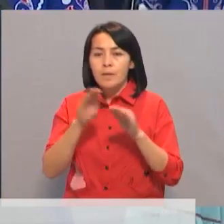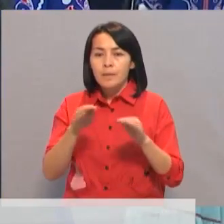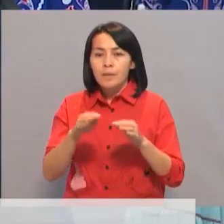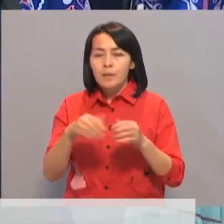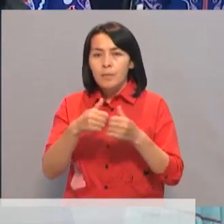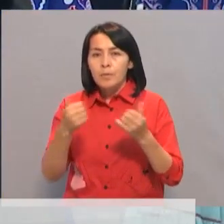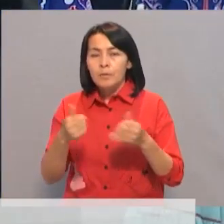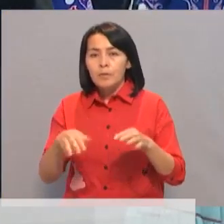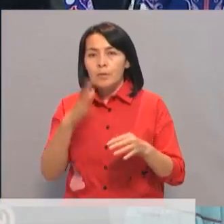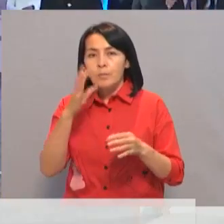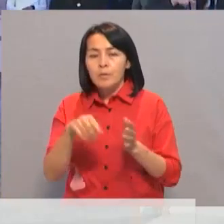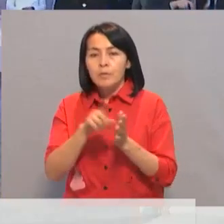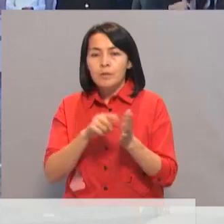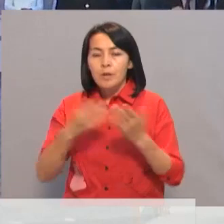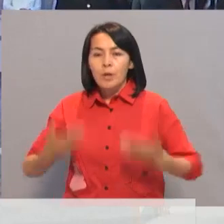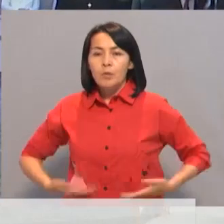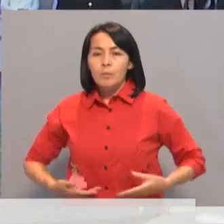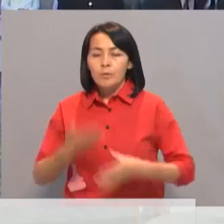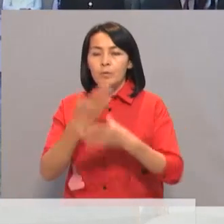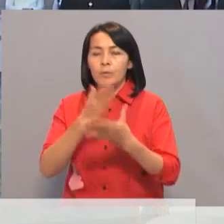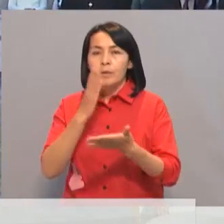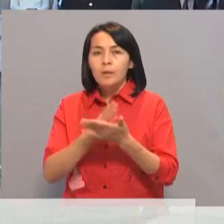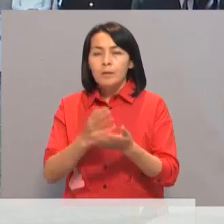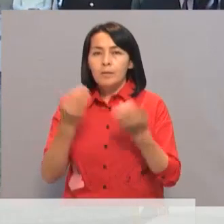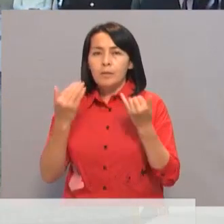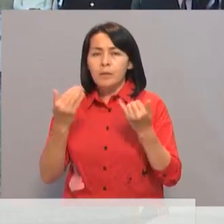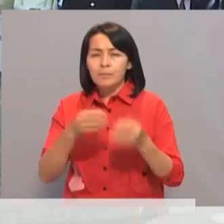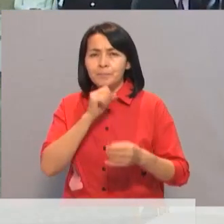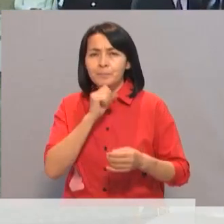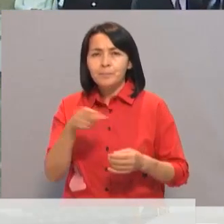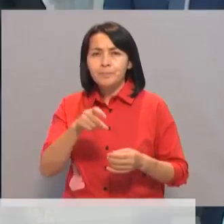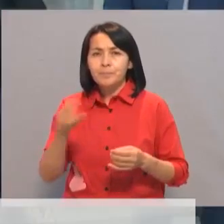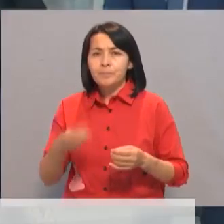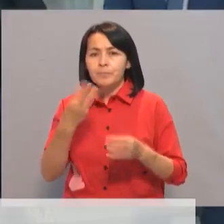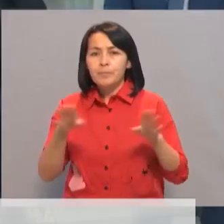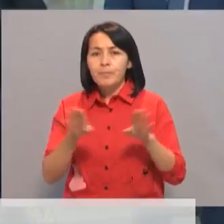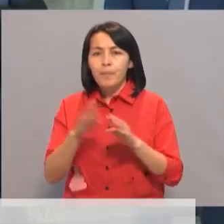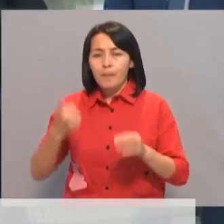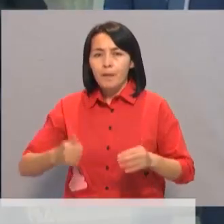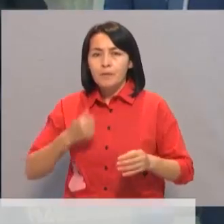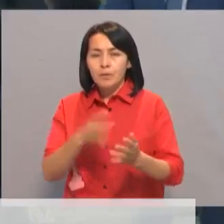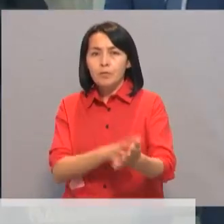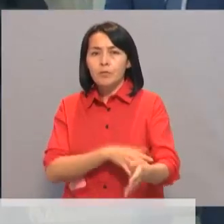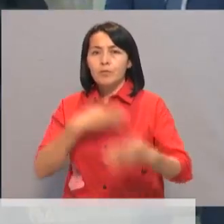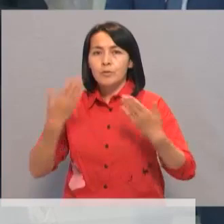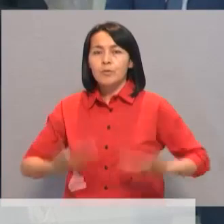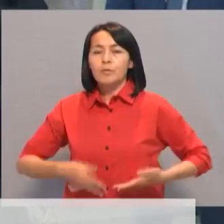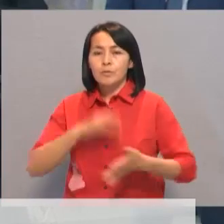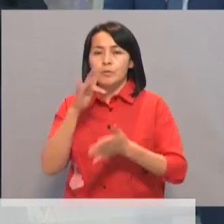тұратын 500 зейнеткерге әлеуметтік қызмет көрсетіліп келеді. Ардагерлер үшін 3 бірдей белсенді ұзақ өмір сүру